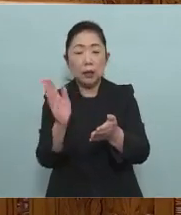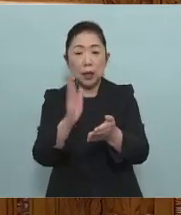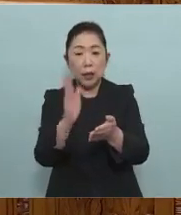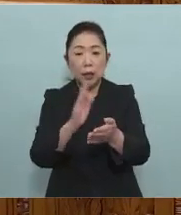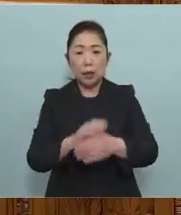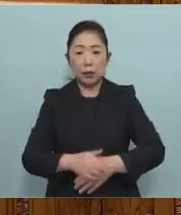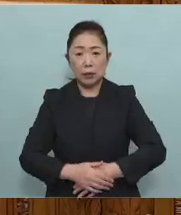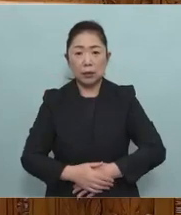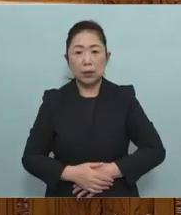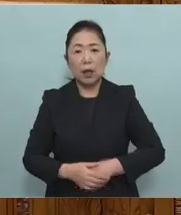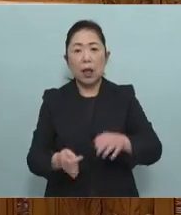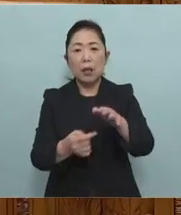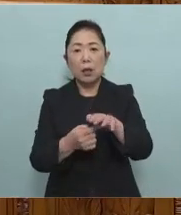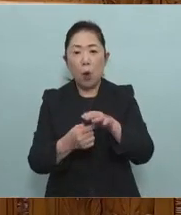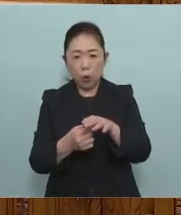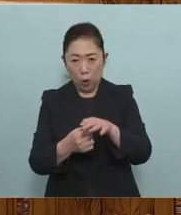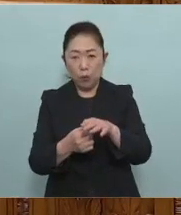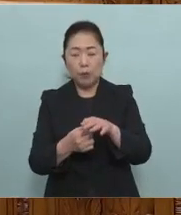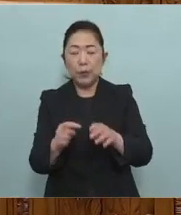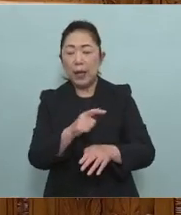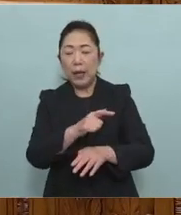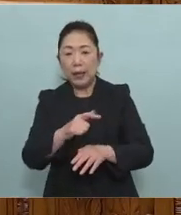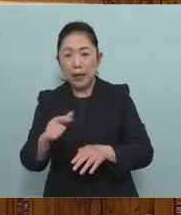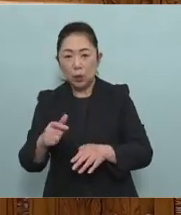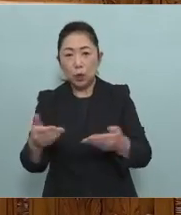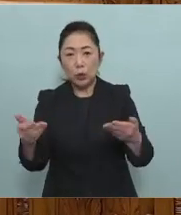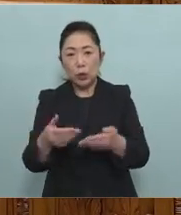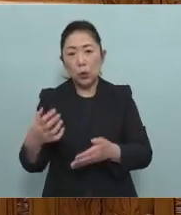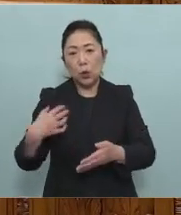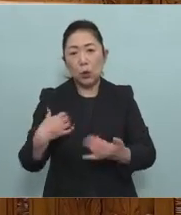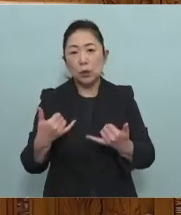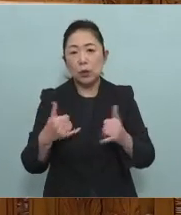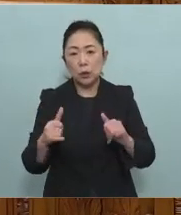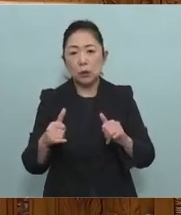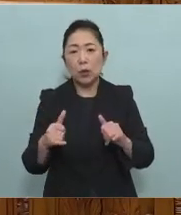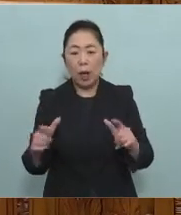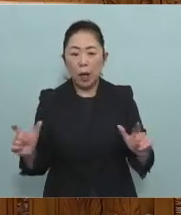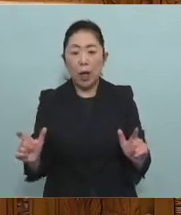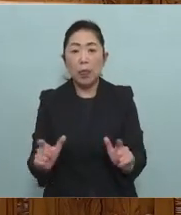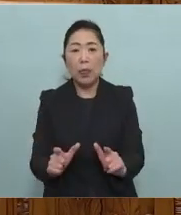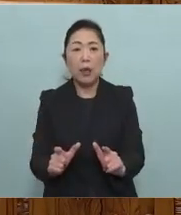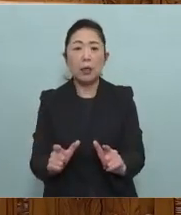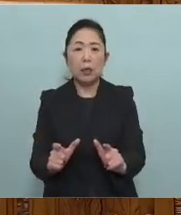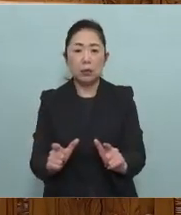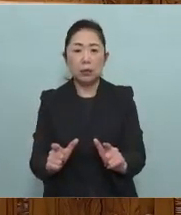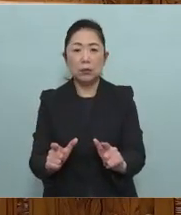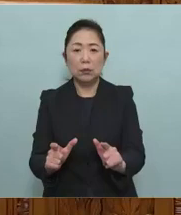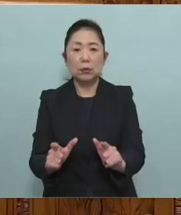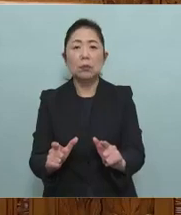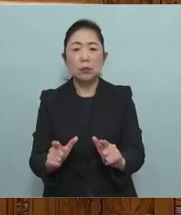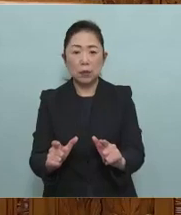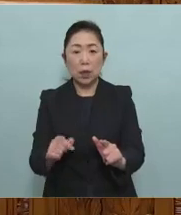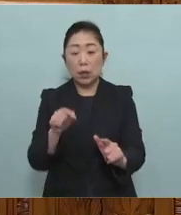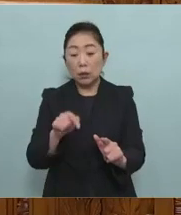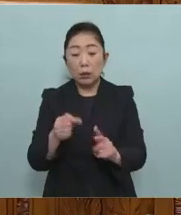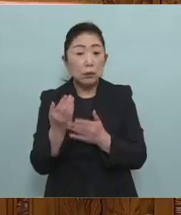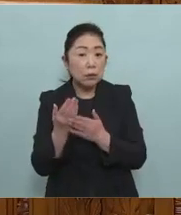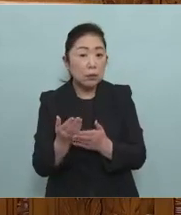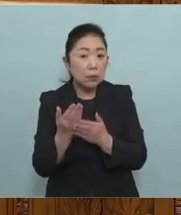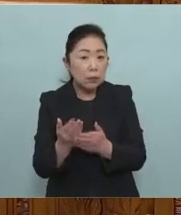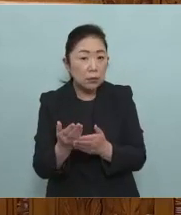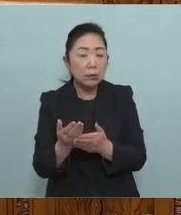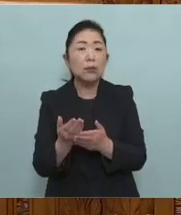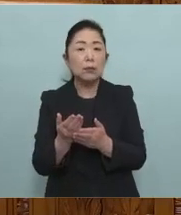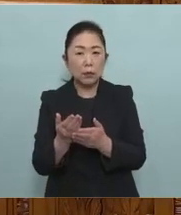です。農業をはじめ、一次産業に携わる方々がどんどん少なくなっています。当事者の皆さんにお話を伺い